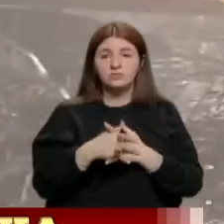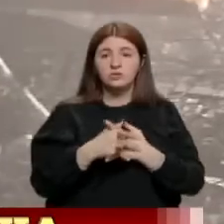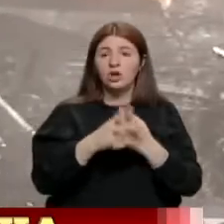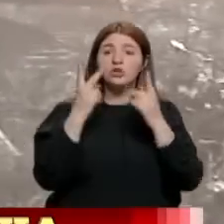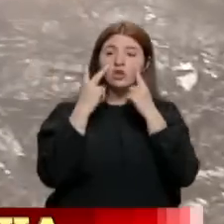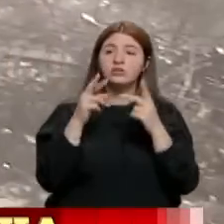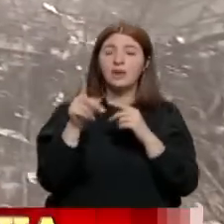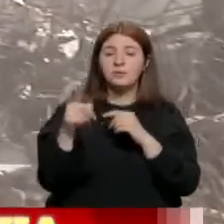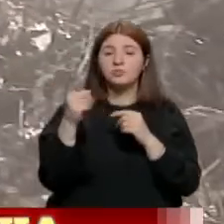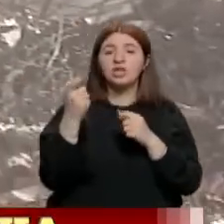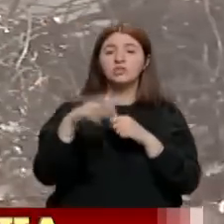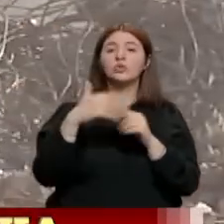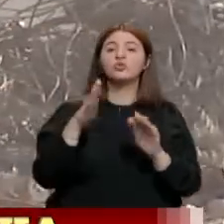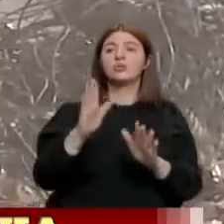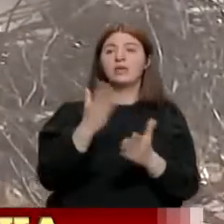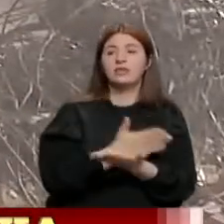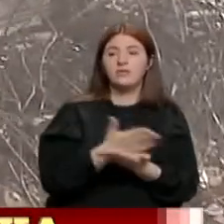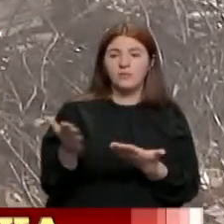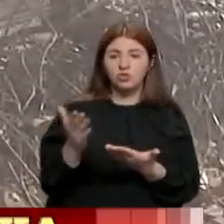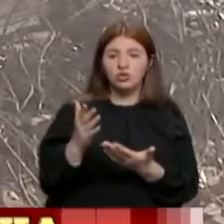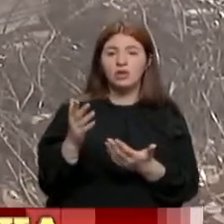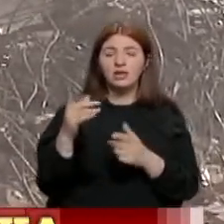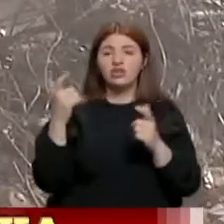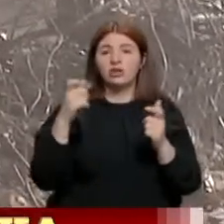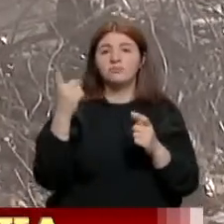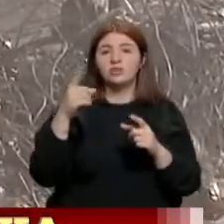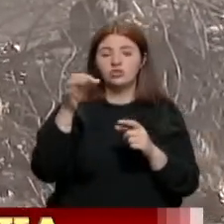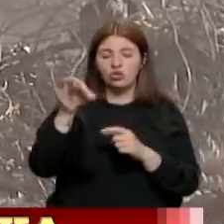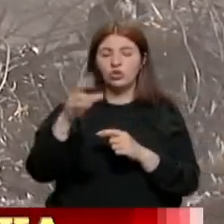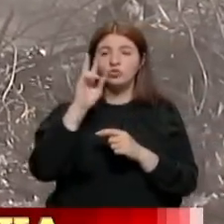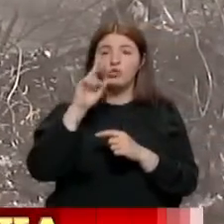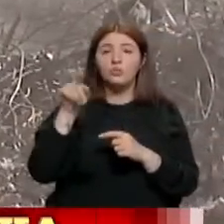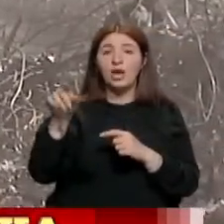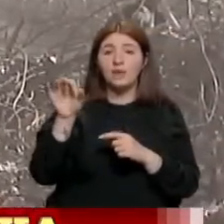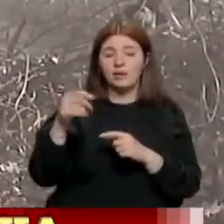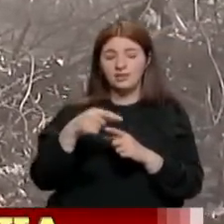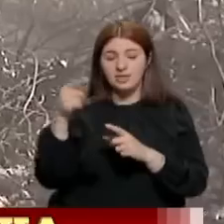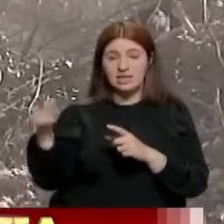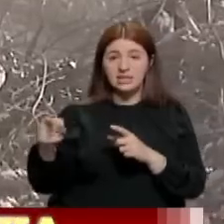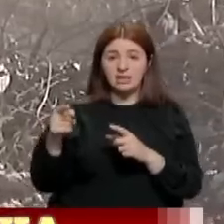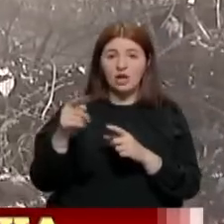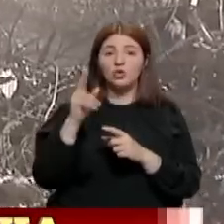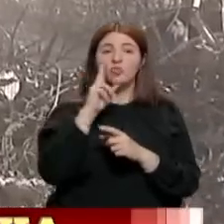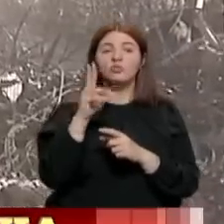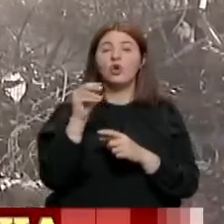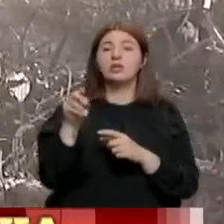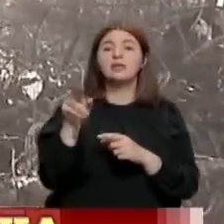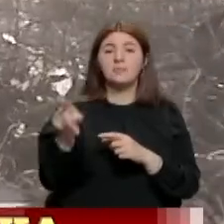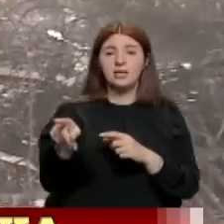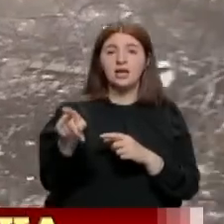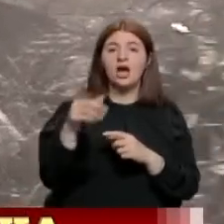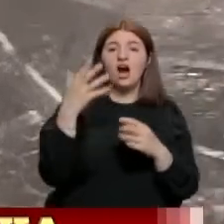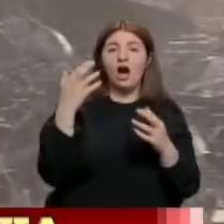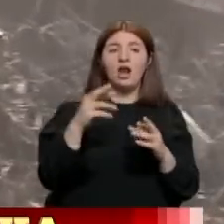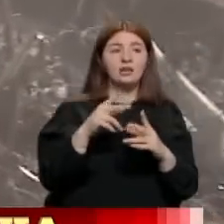gördüğünüz gibi burada iş makineleri durmaksızın çalışıyor. Şehrin bir noktasındaki görüntü de bu. Hemen yanında da görmüş olduğunuz gibi